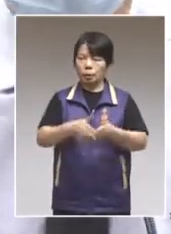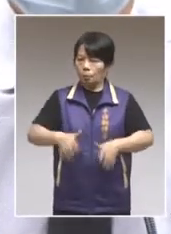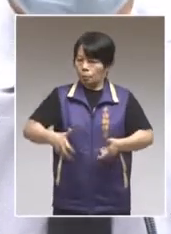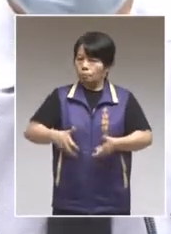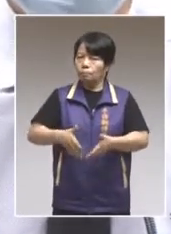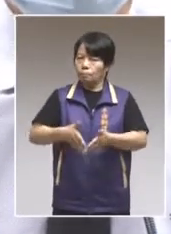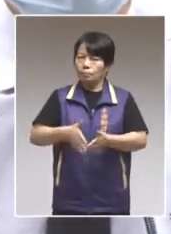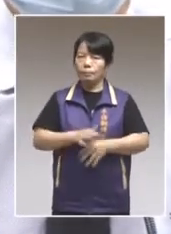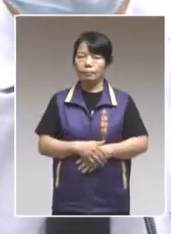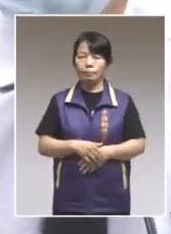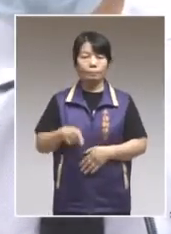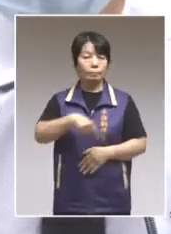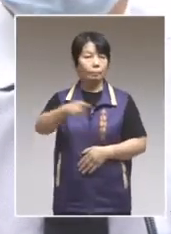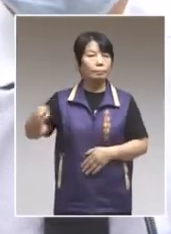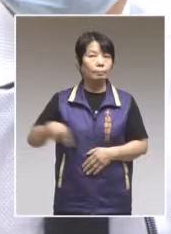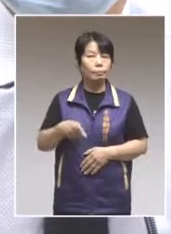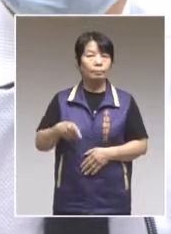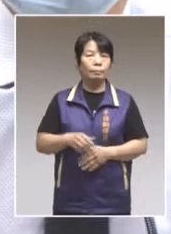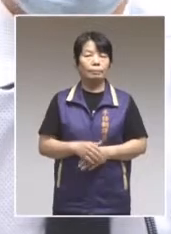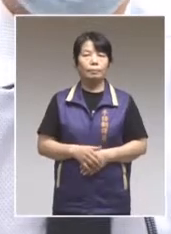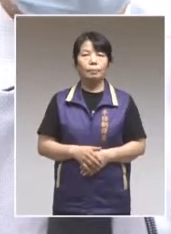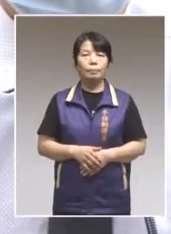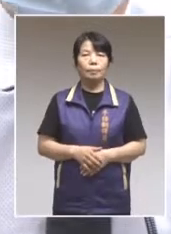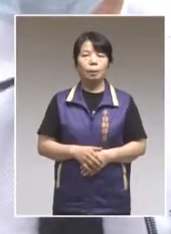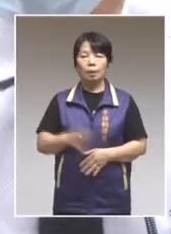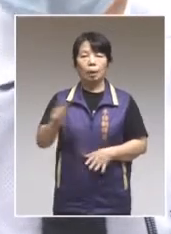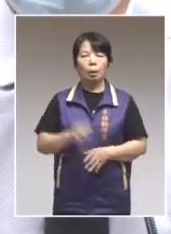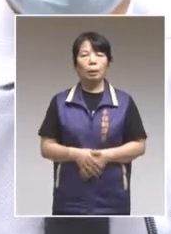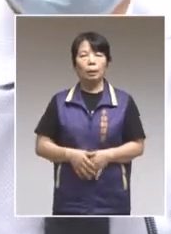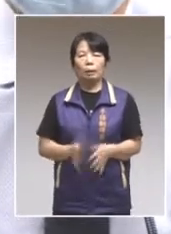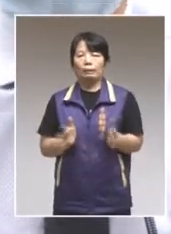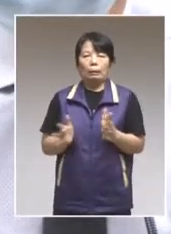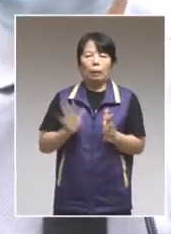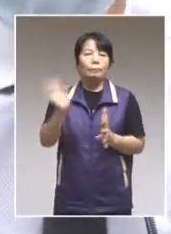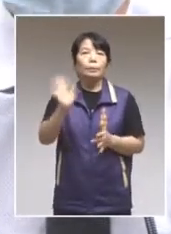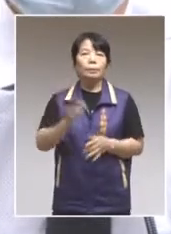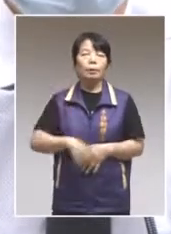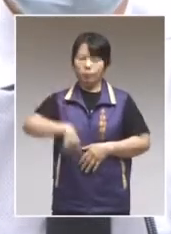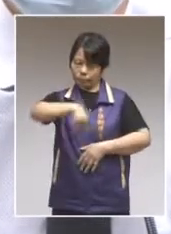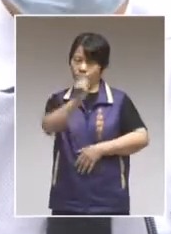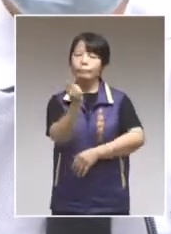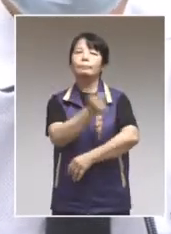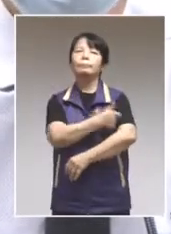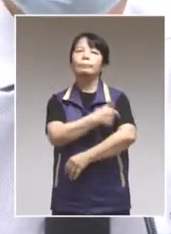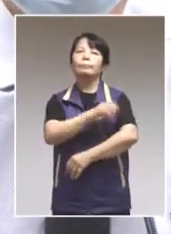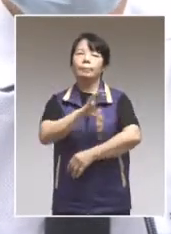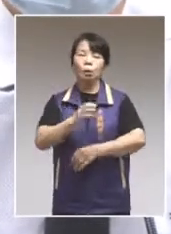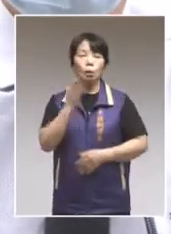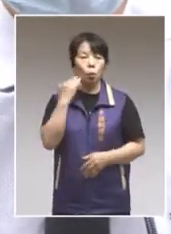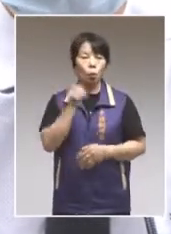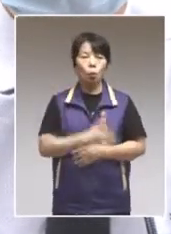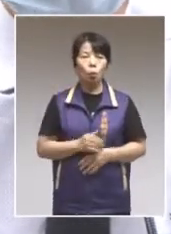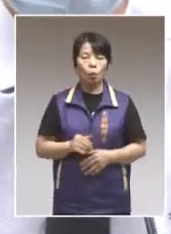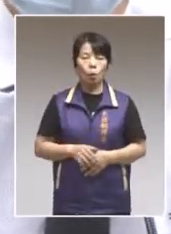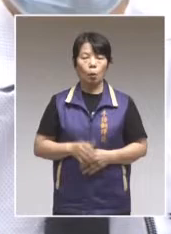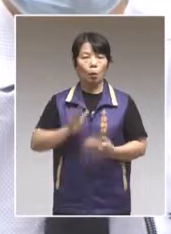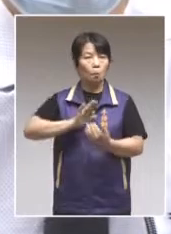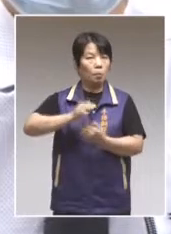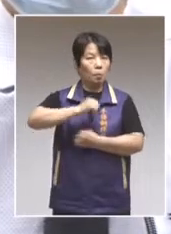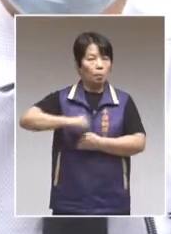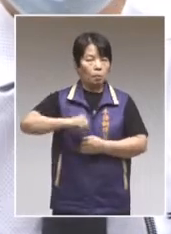的所以这些人不要犹豫赶快去打疫苗。那免疫不全的人，虽然他没打疫